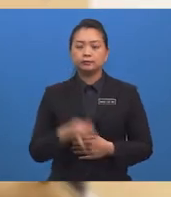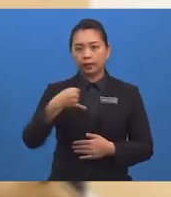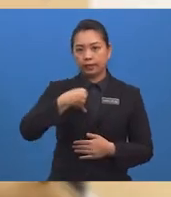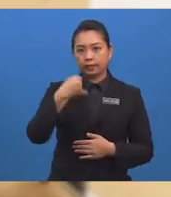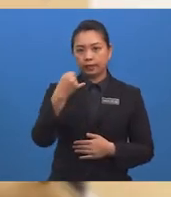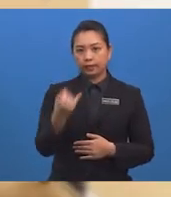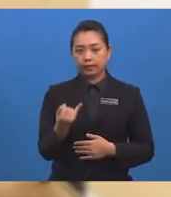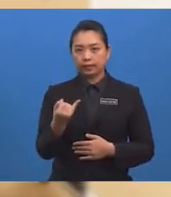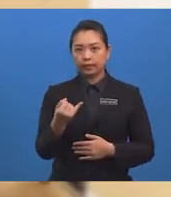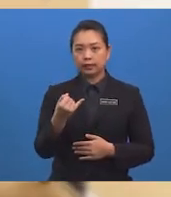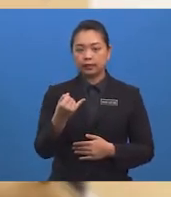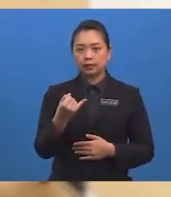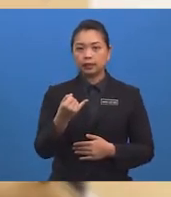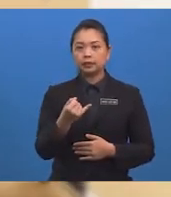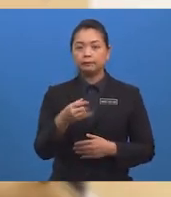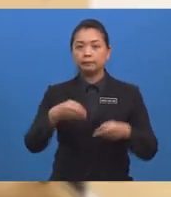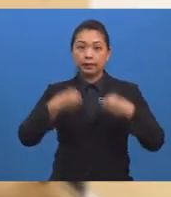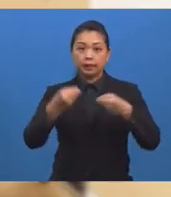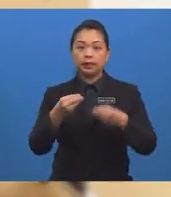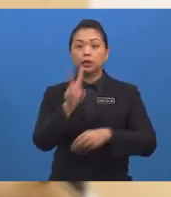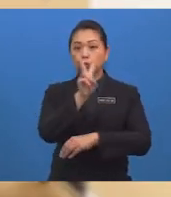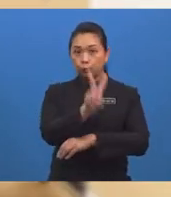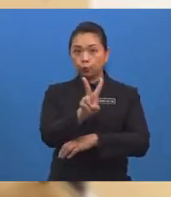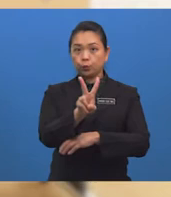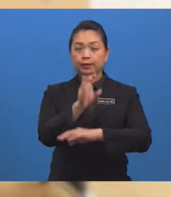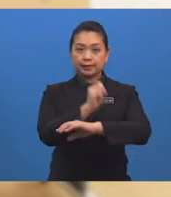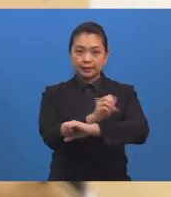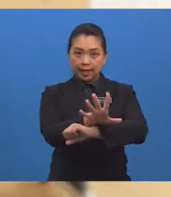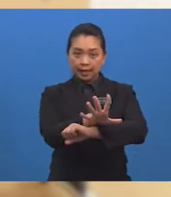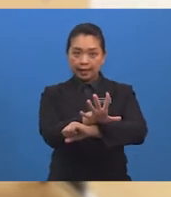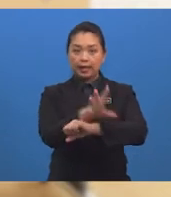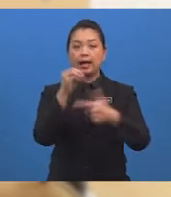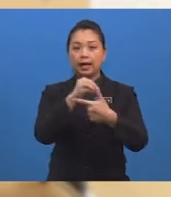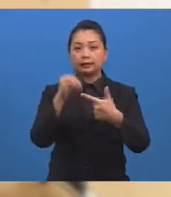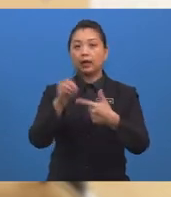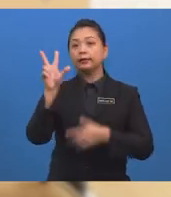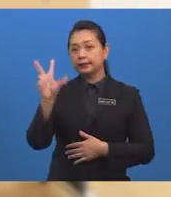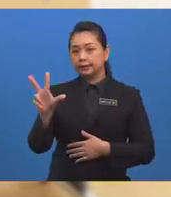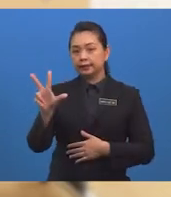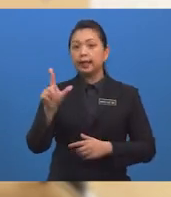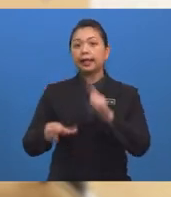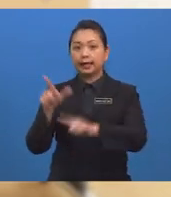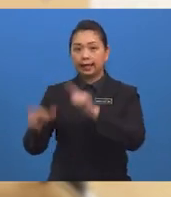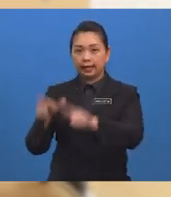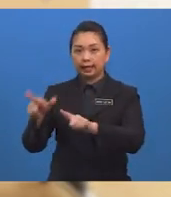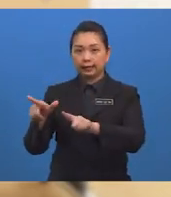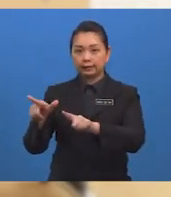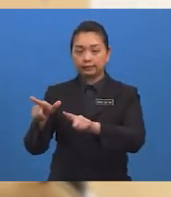ingin mengemukakan 2 kesan akibat perbuatan tidak beretika dan 3 langkah untuk